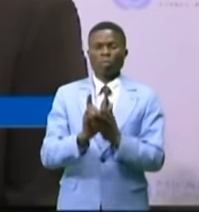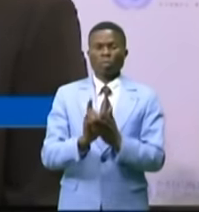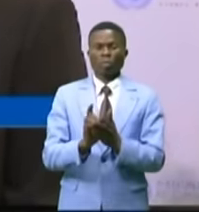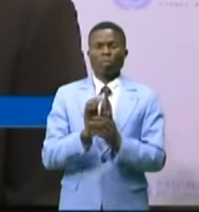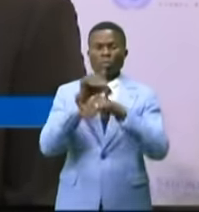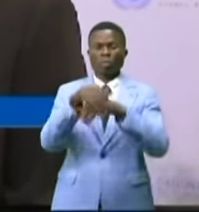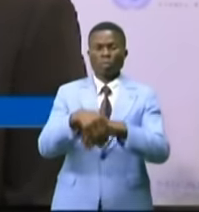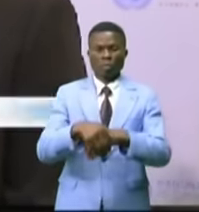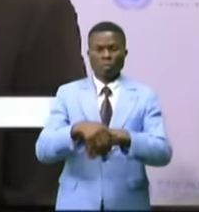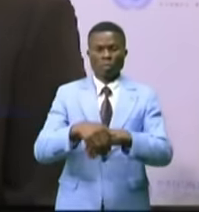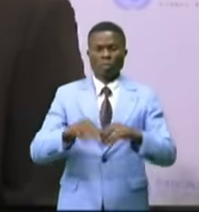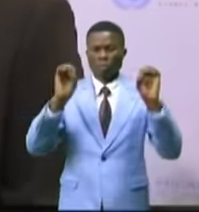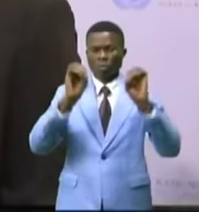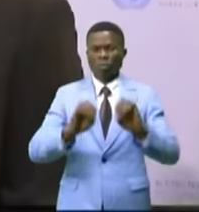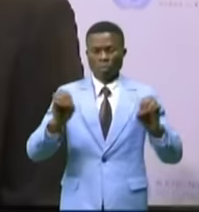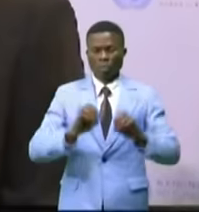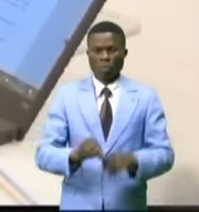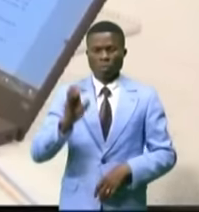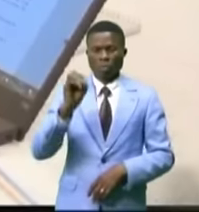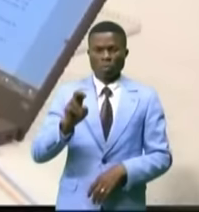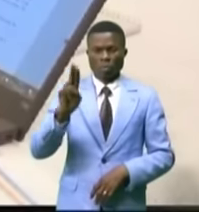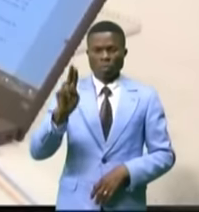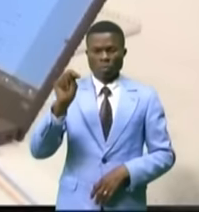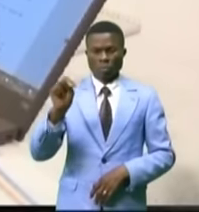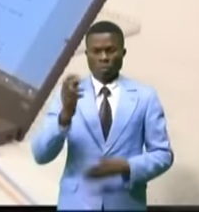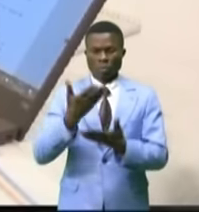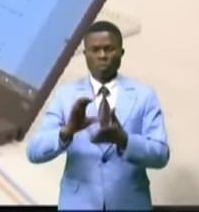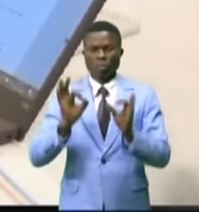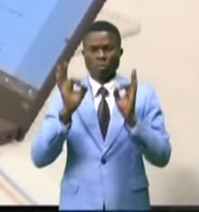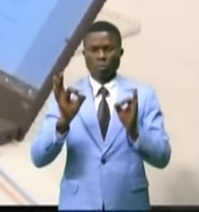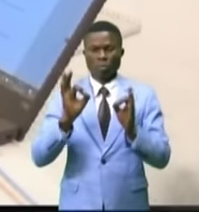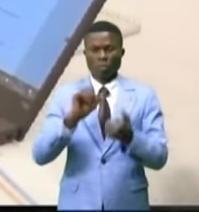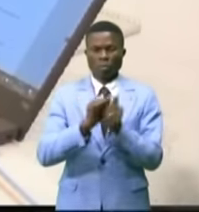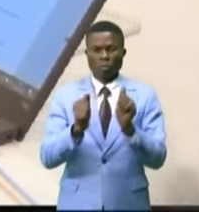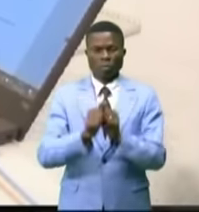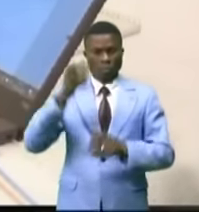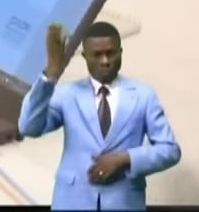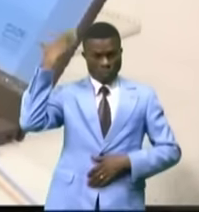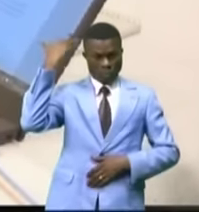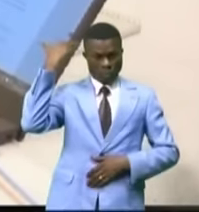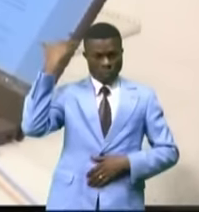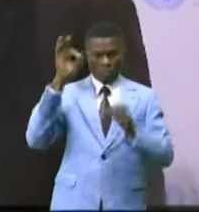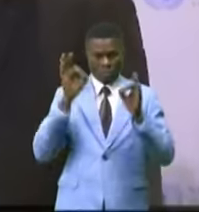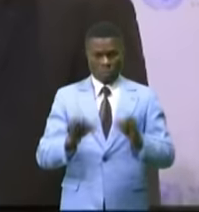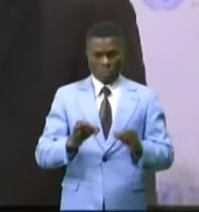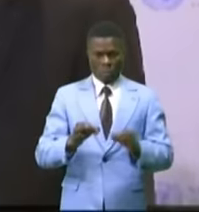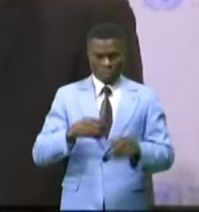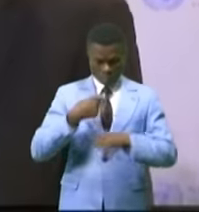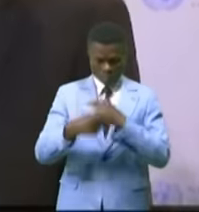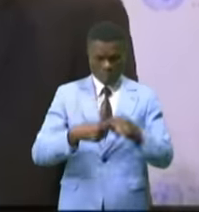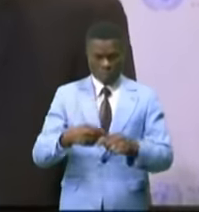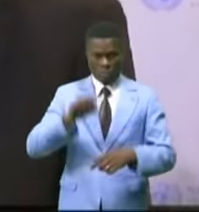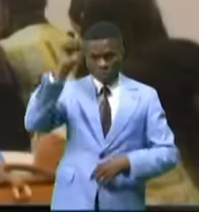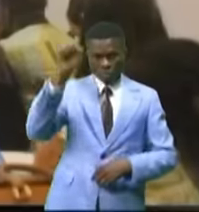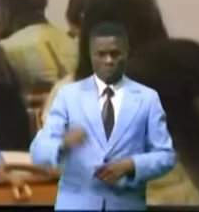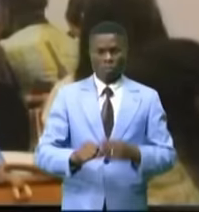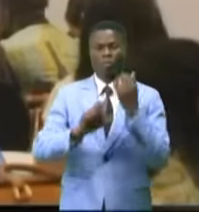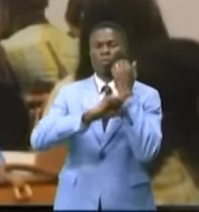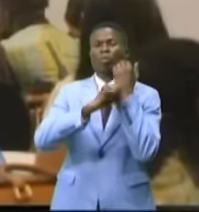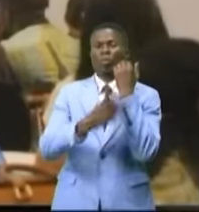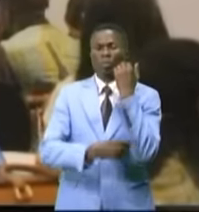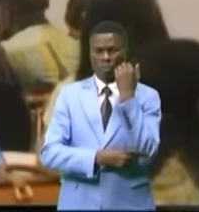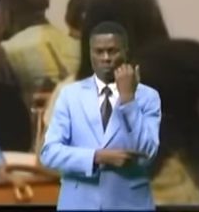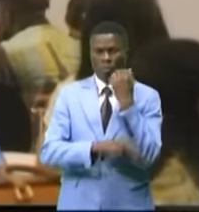MONUSCO, qui est un nouveau facteur par rapport à l'an dernier et qui est maintenant enclenché au niveau du Sud Kivu.